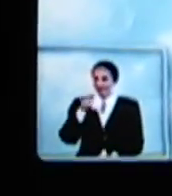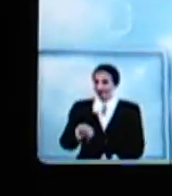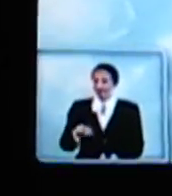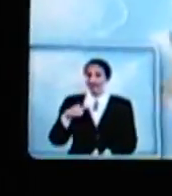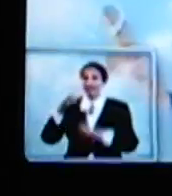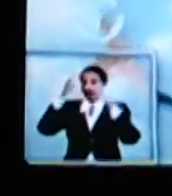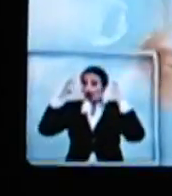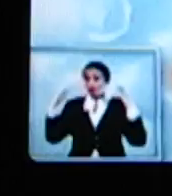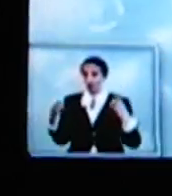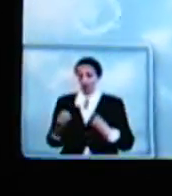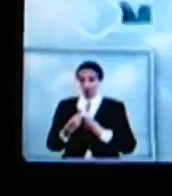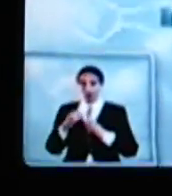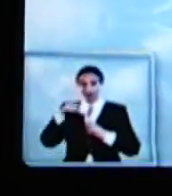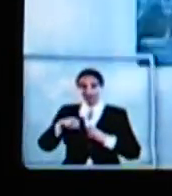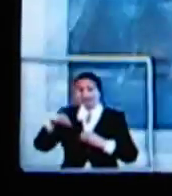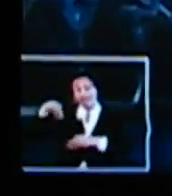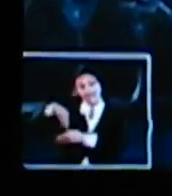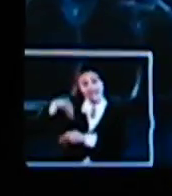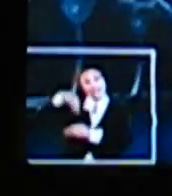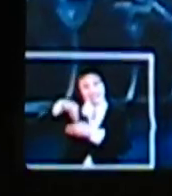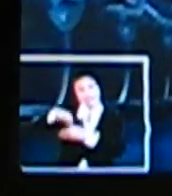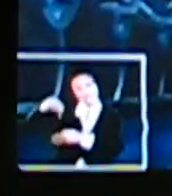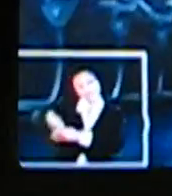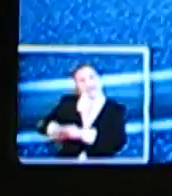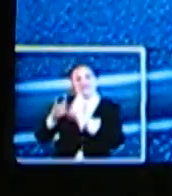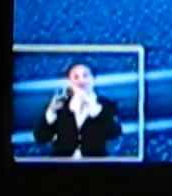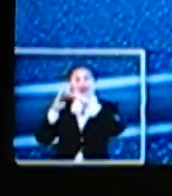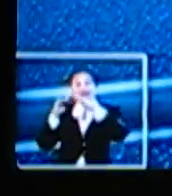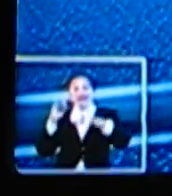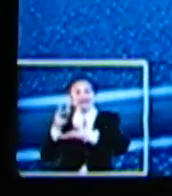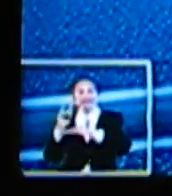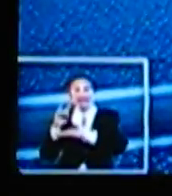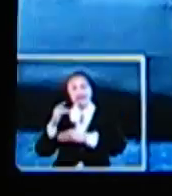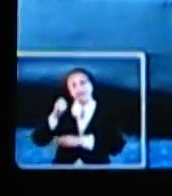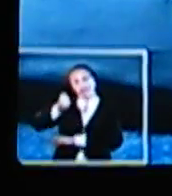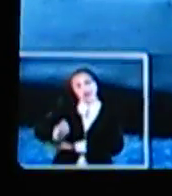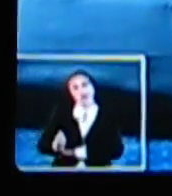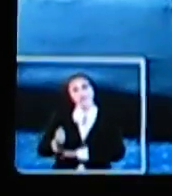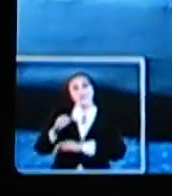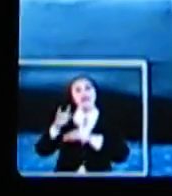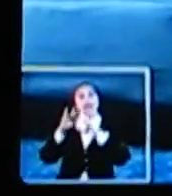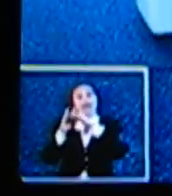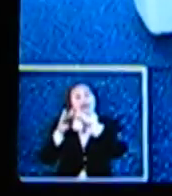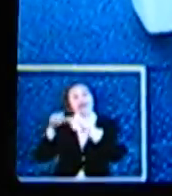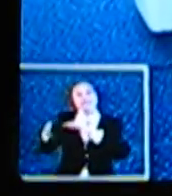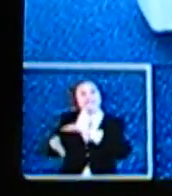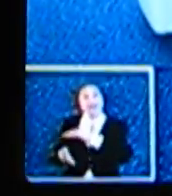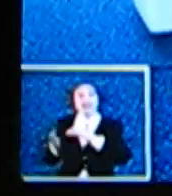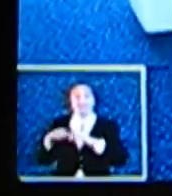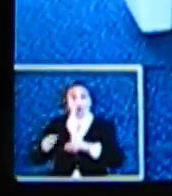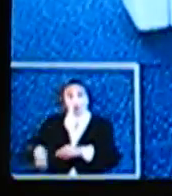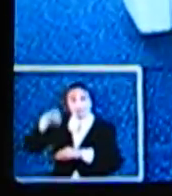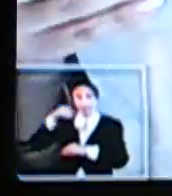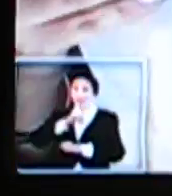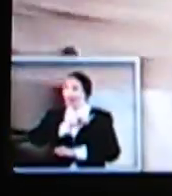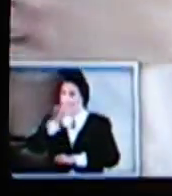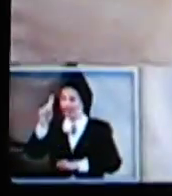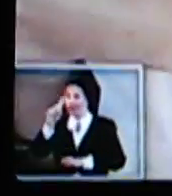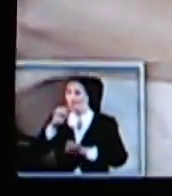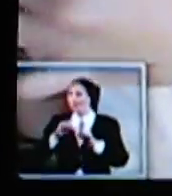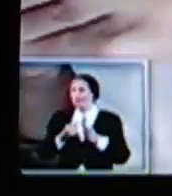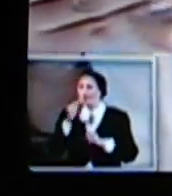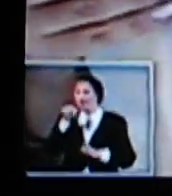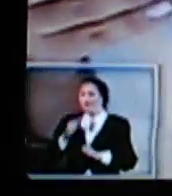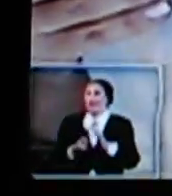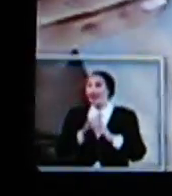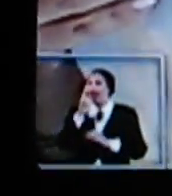النجاة موجود بجيب أسفل المقعد أو أسفل الذراع الأوسط للمقعد. يجب عدم إخراج